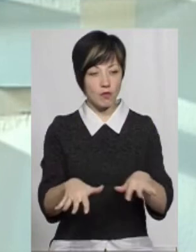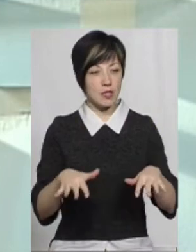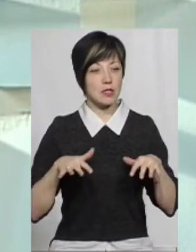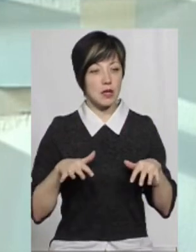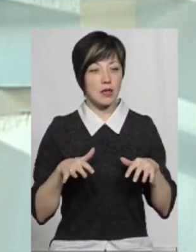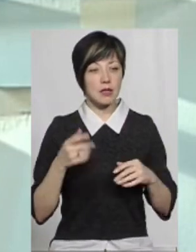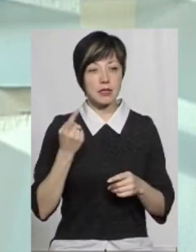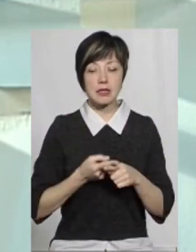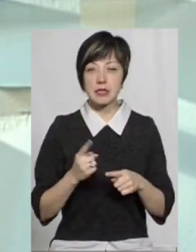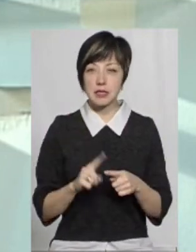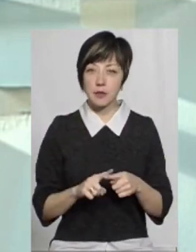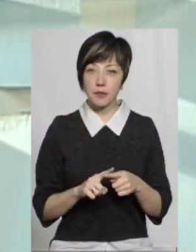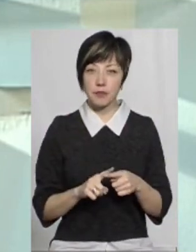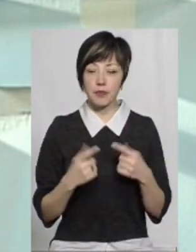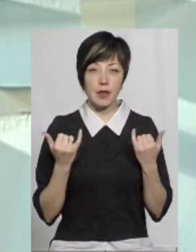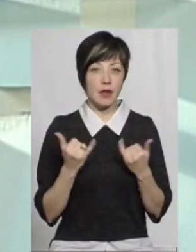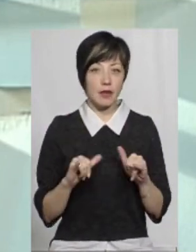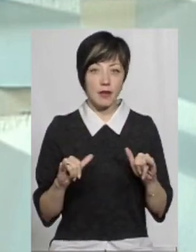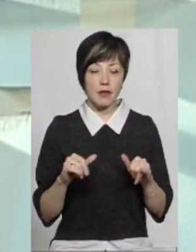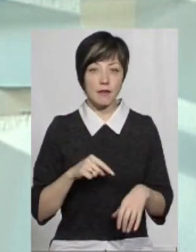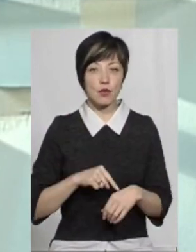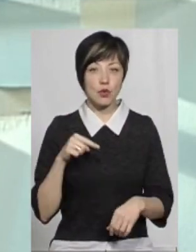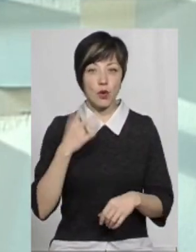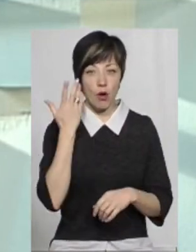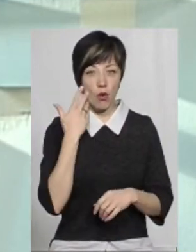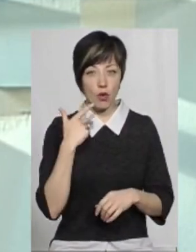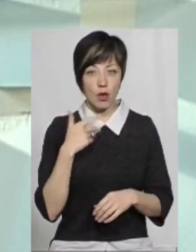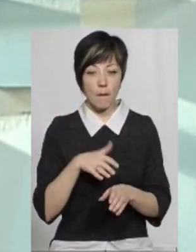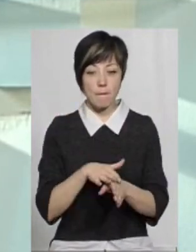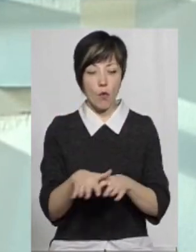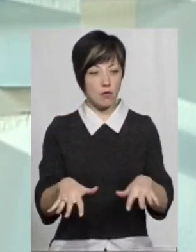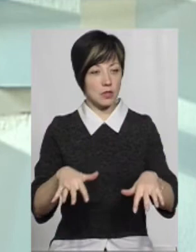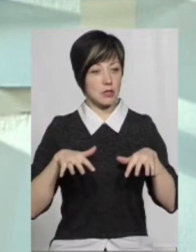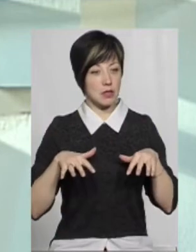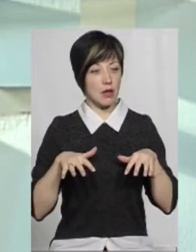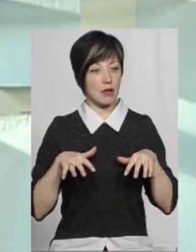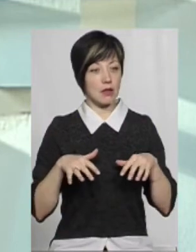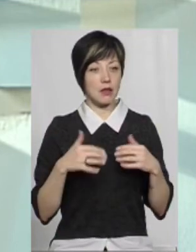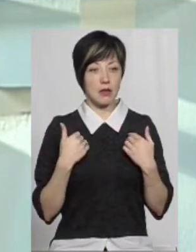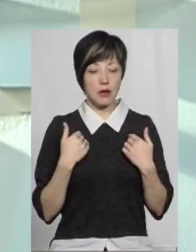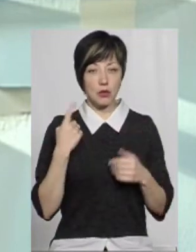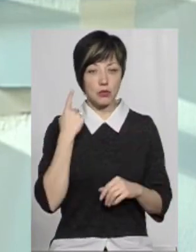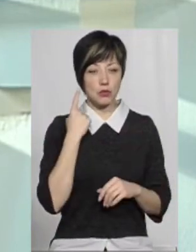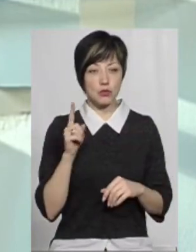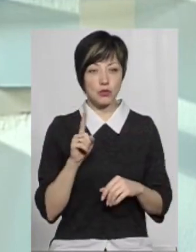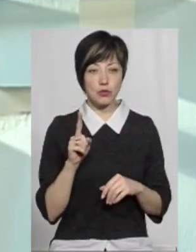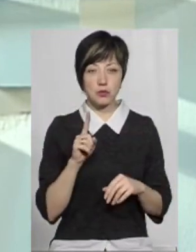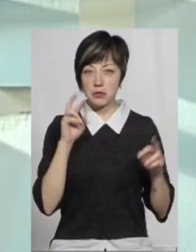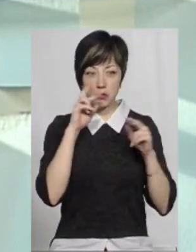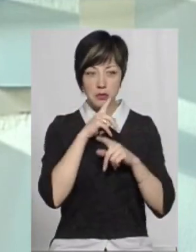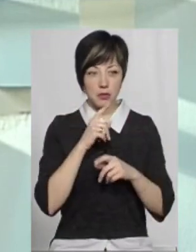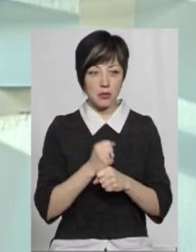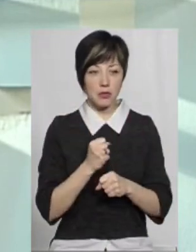зал, знаєте, це дивне, фантастичне відчуття, коли повний зал, я так чую, що щось не те